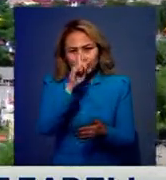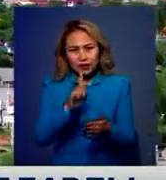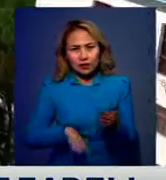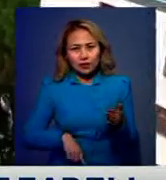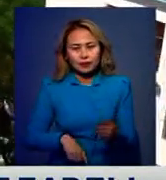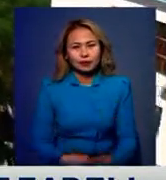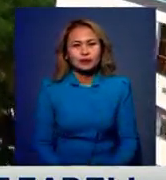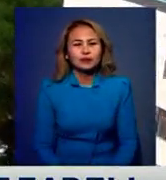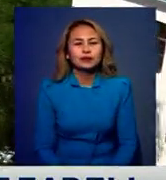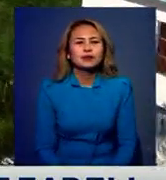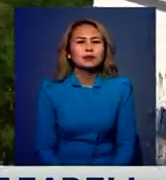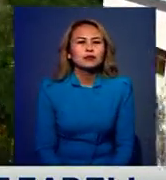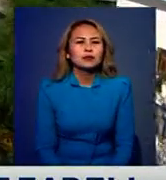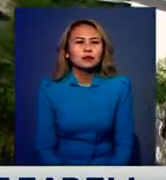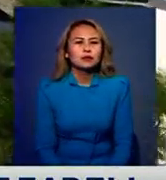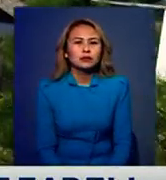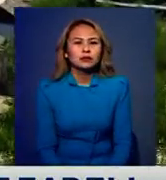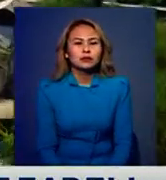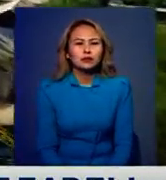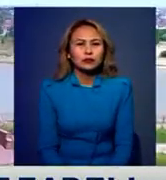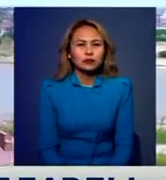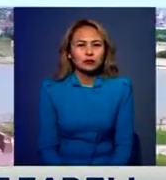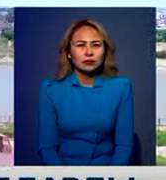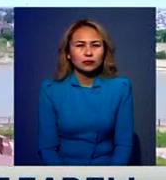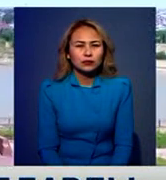білдірді. Дастан Сейілханұлы, Өмірбек Әзімов, Бақытбек